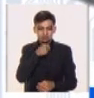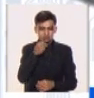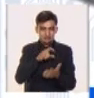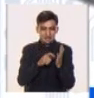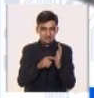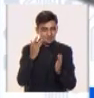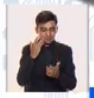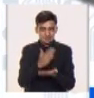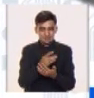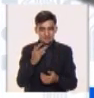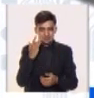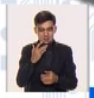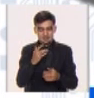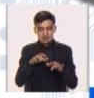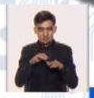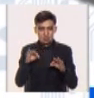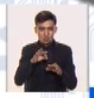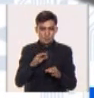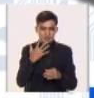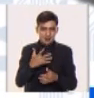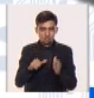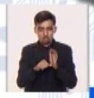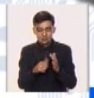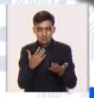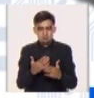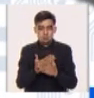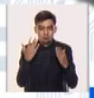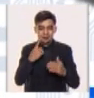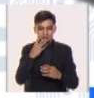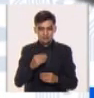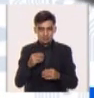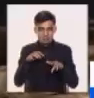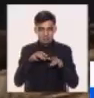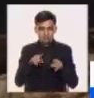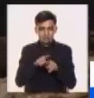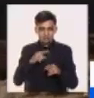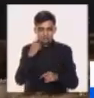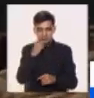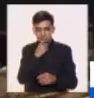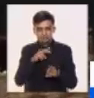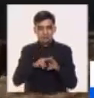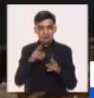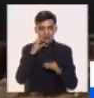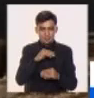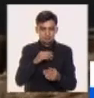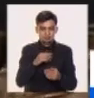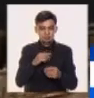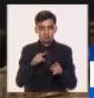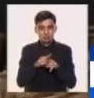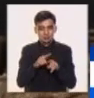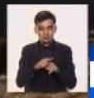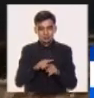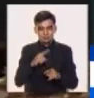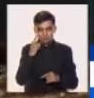классов, вынуждены сидеть за компьютерами по 5 и более часов в сутки. А ведь частое использование гаджетов может привести не только